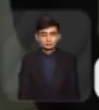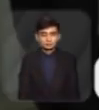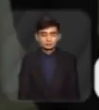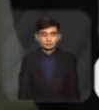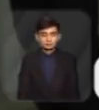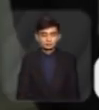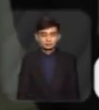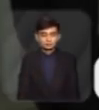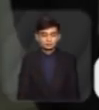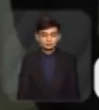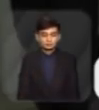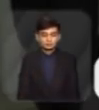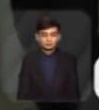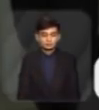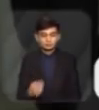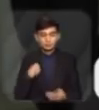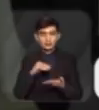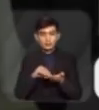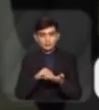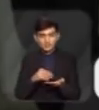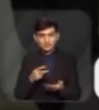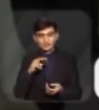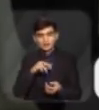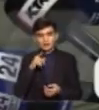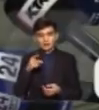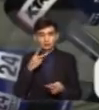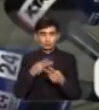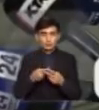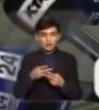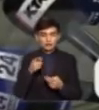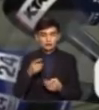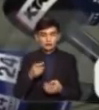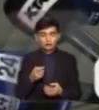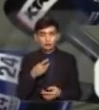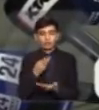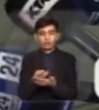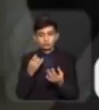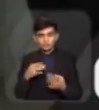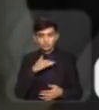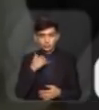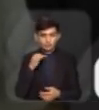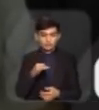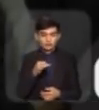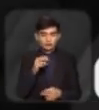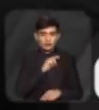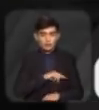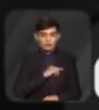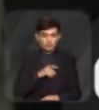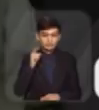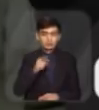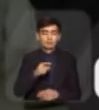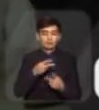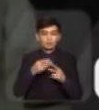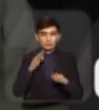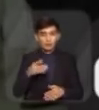Иск этот мы написали для того, чтобы он не лежал там в тюрьме, чтобы он работал там. И понимал, что это не так